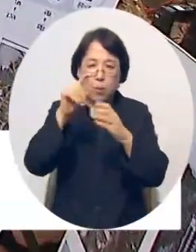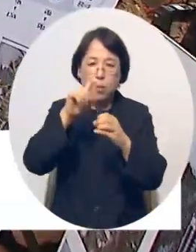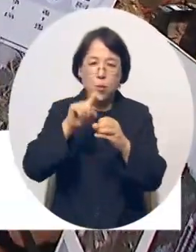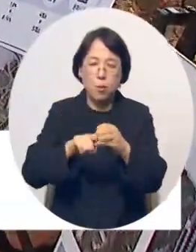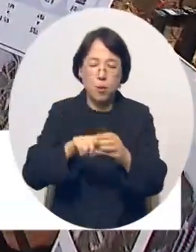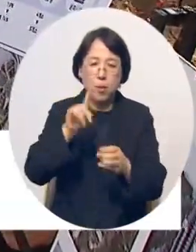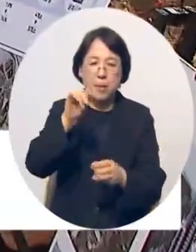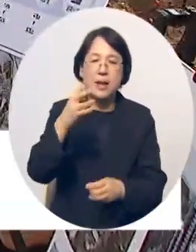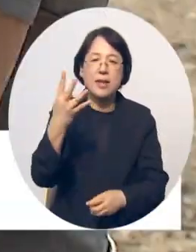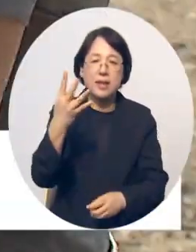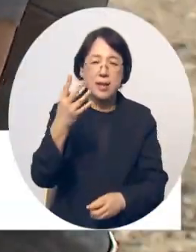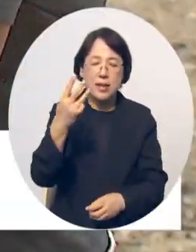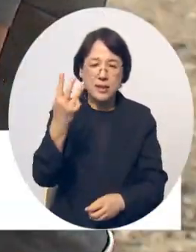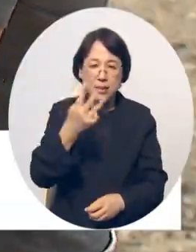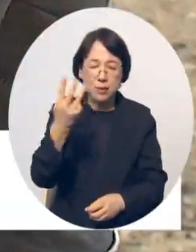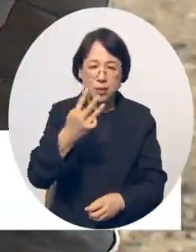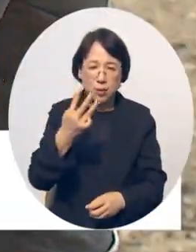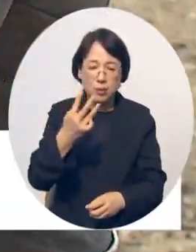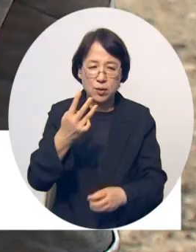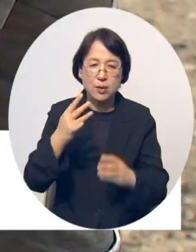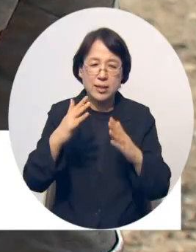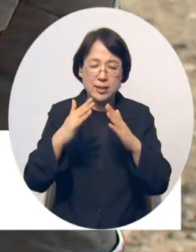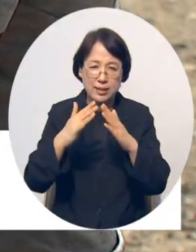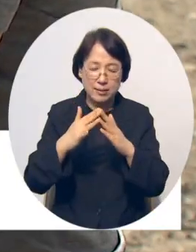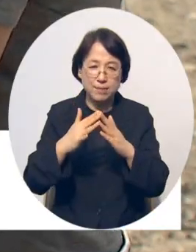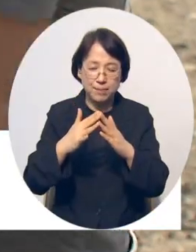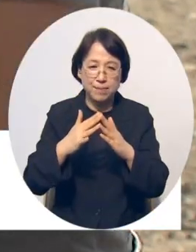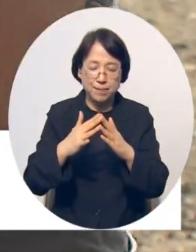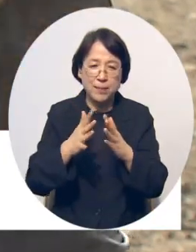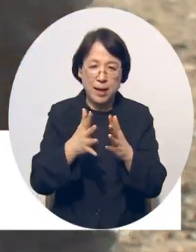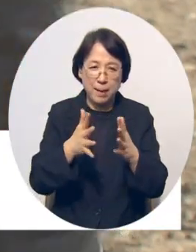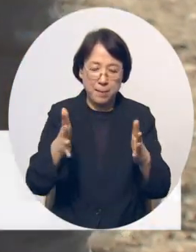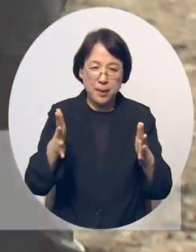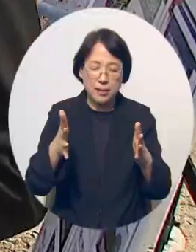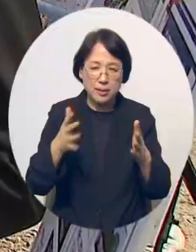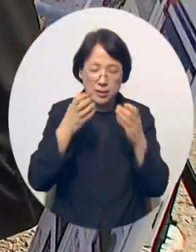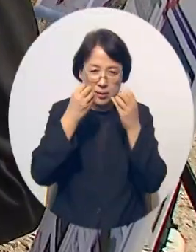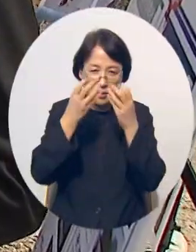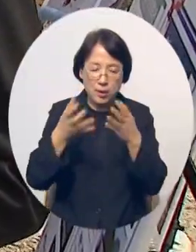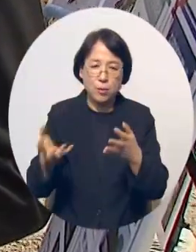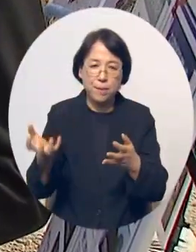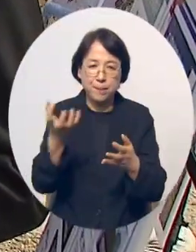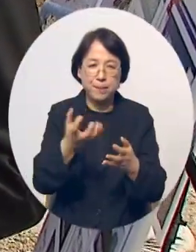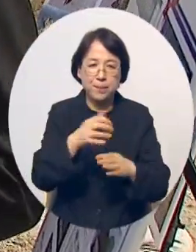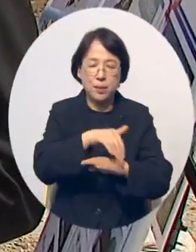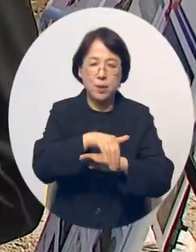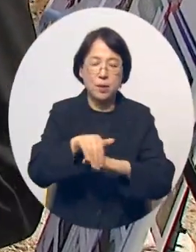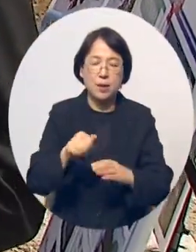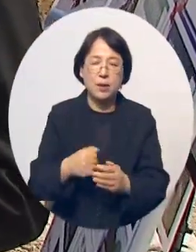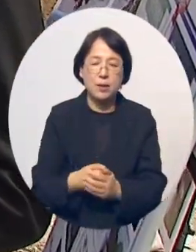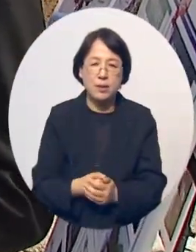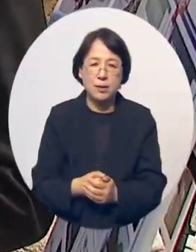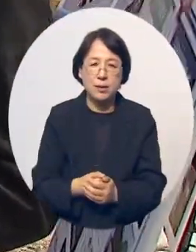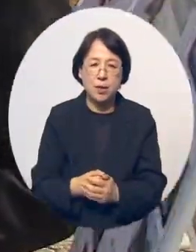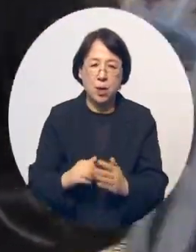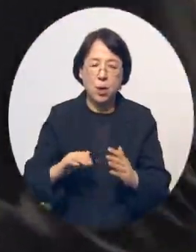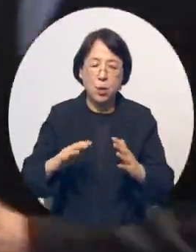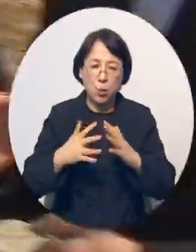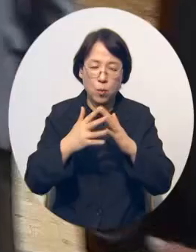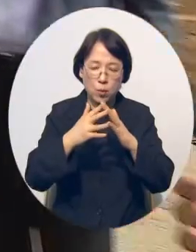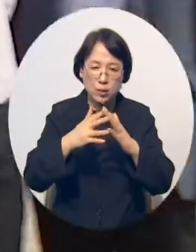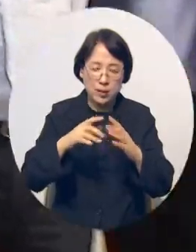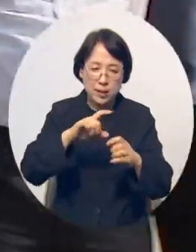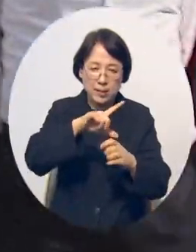세대를 수용할 수 있는 주거시설과 문화시설, 학교 등이 들어서게 됩니다. 흑석 9구역 공사 부지를 둘러보고